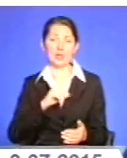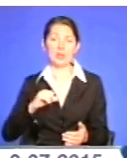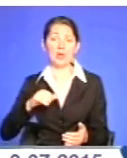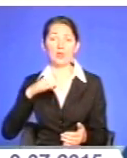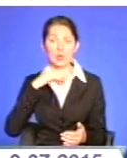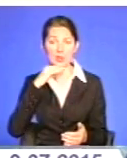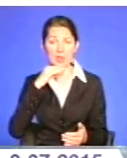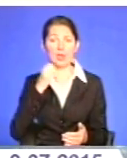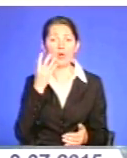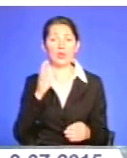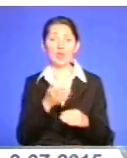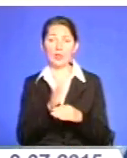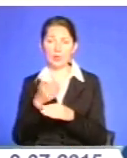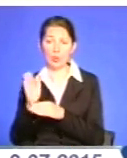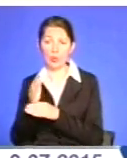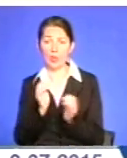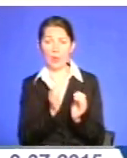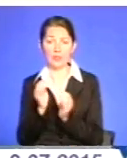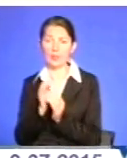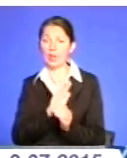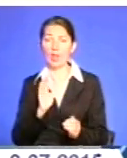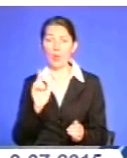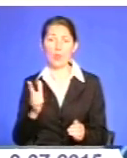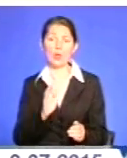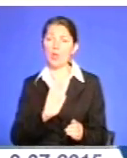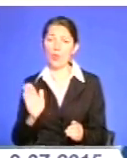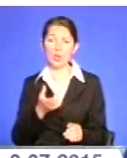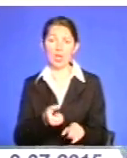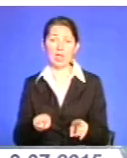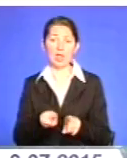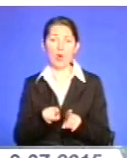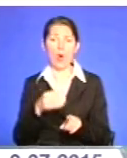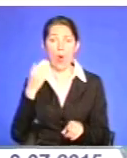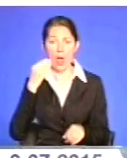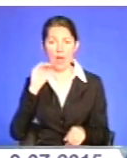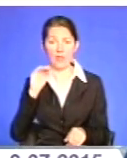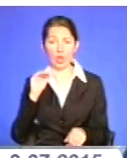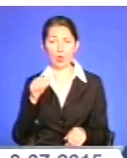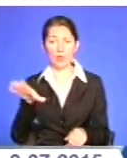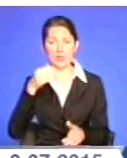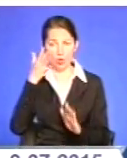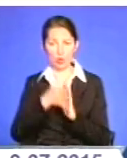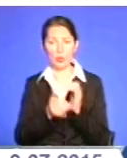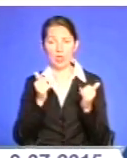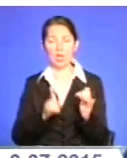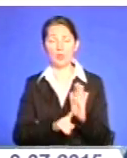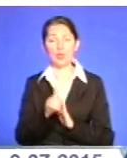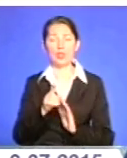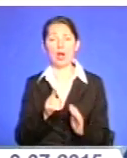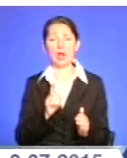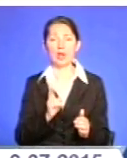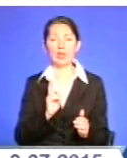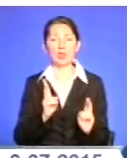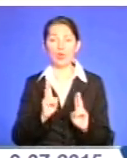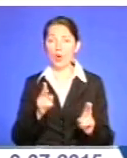Коли пороздрібнювати, це не буде мати того ефекту. І всі розуміють зараз, ну, на початках ніхто, можна сказати, не